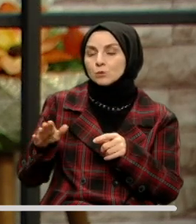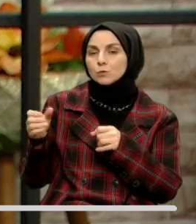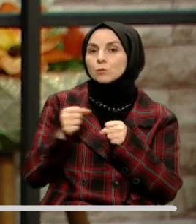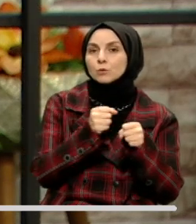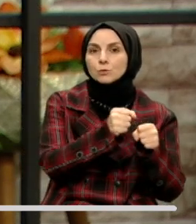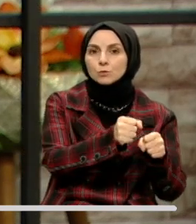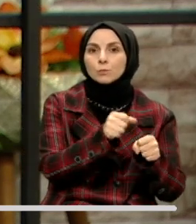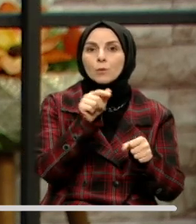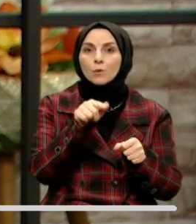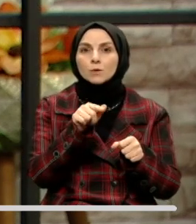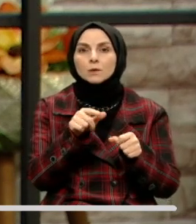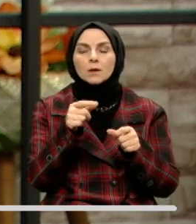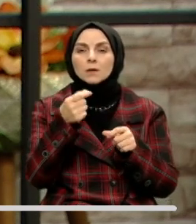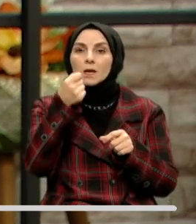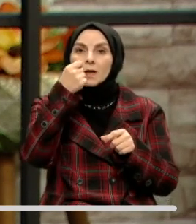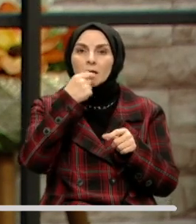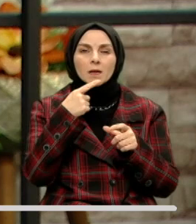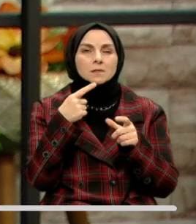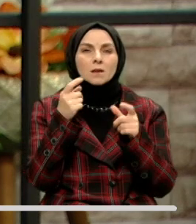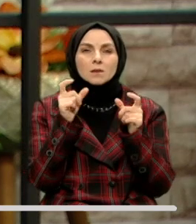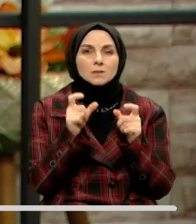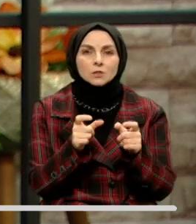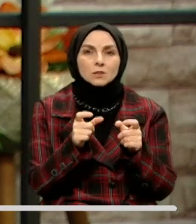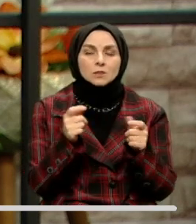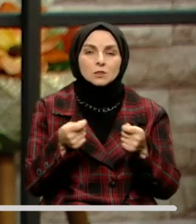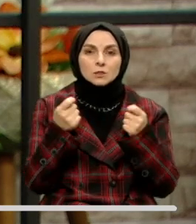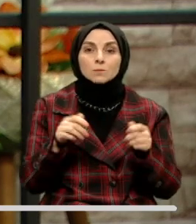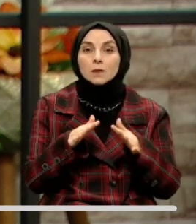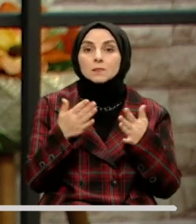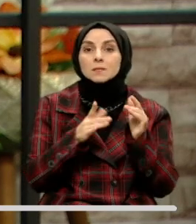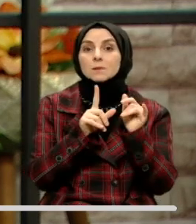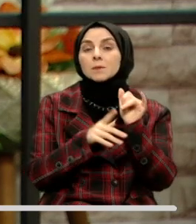bir meslek, tıp nasıl bir meslek? Aslında artı yönlerini görürken